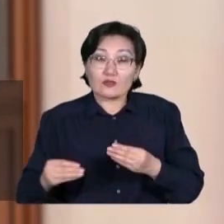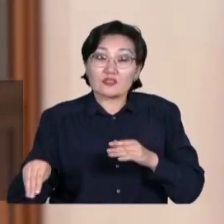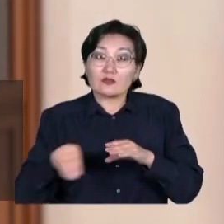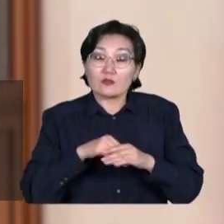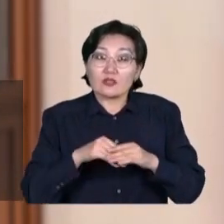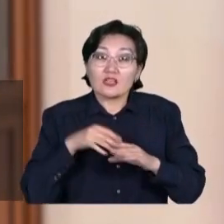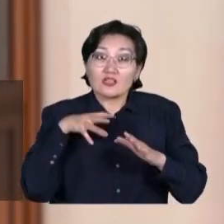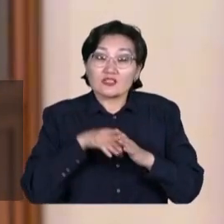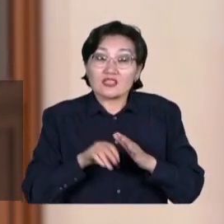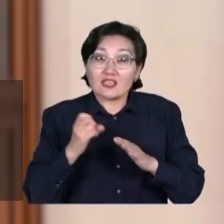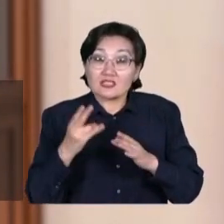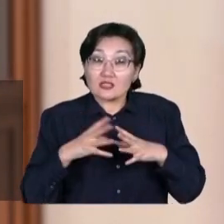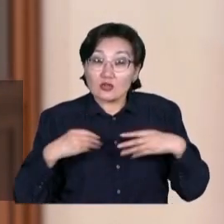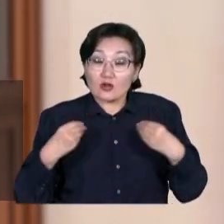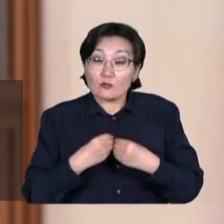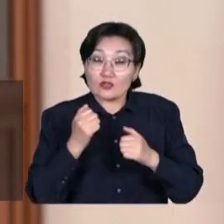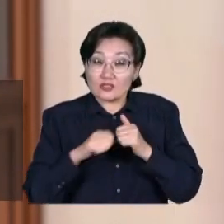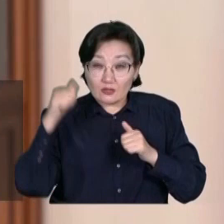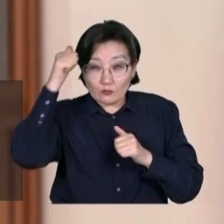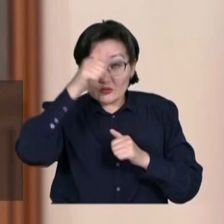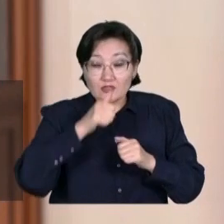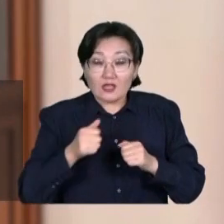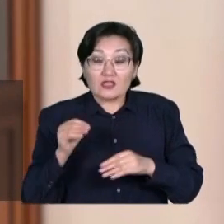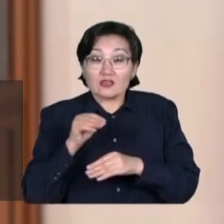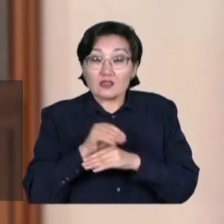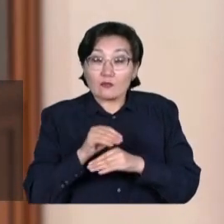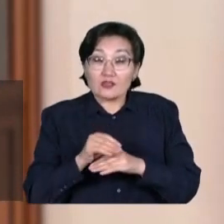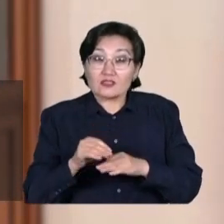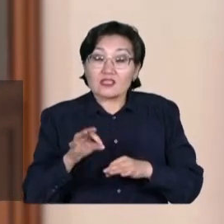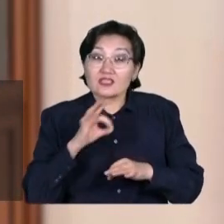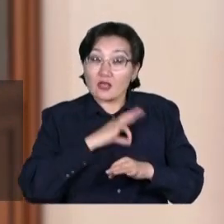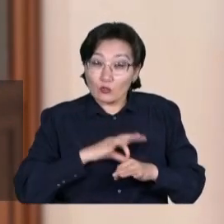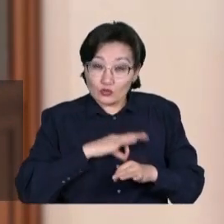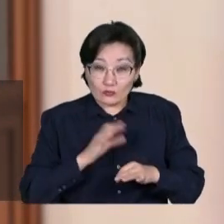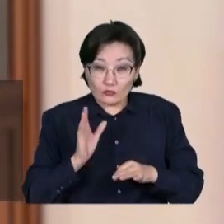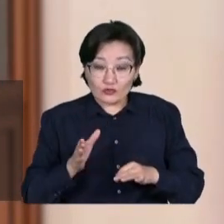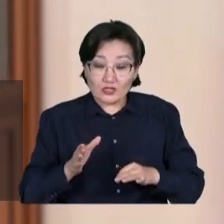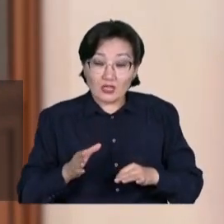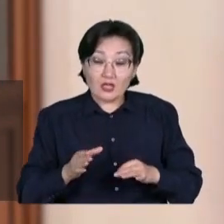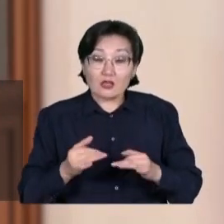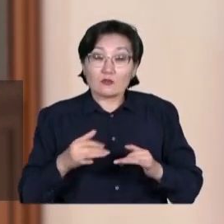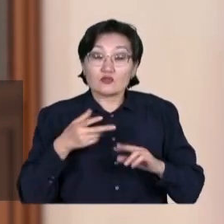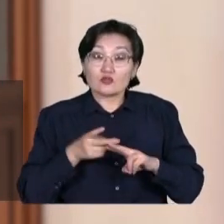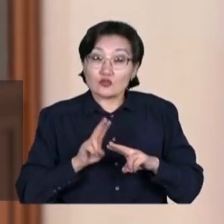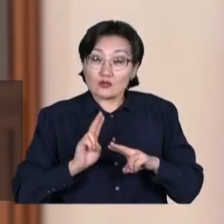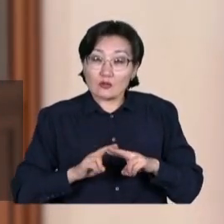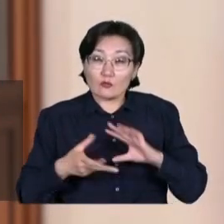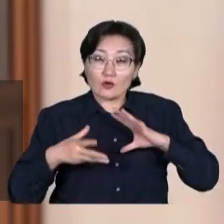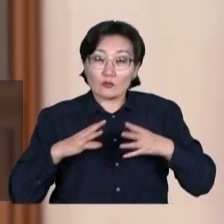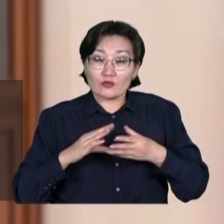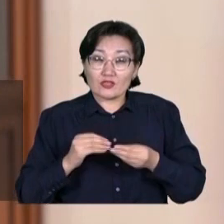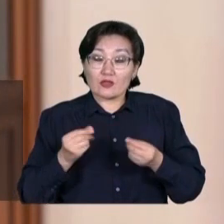составе национального фонда и ежегодно приносить дополнительный инвестиционный доход. С учетом этого общая